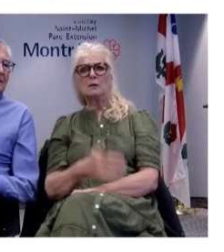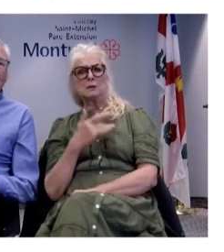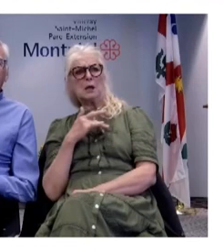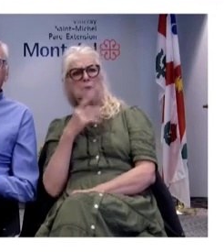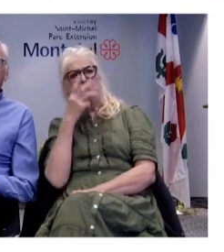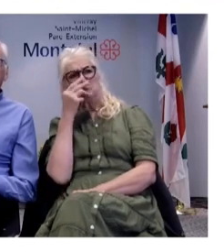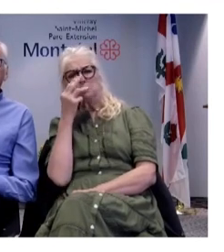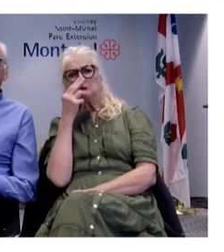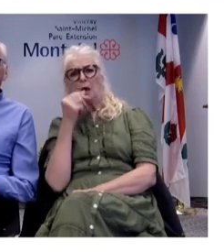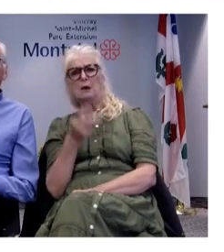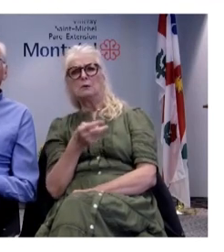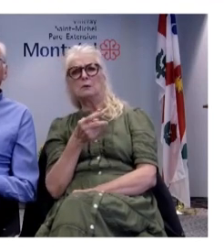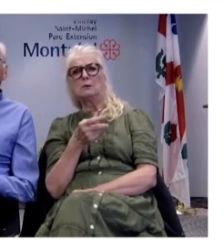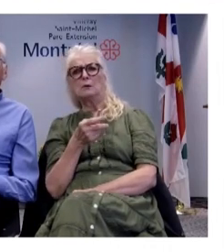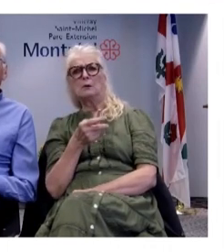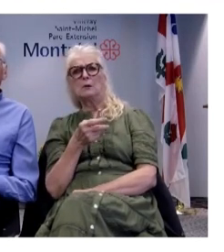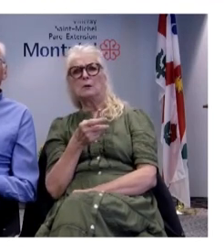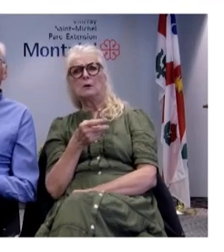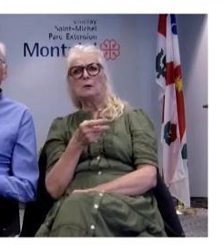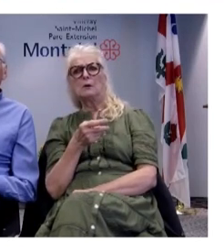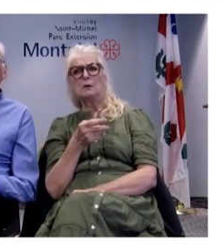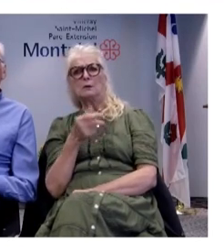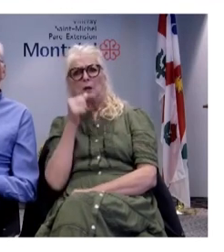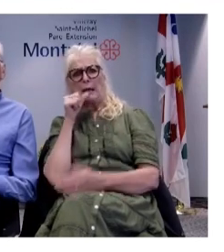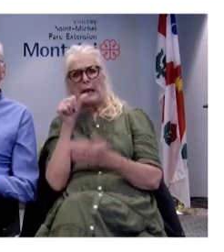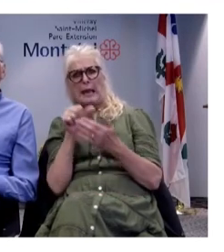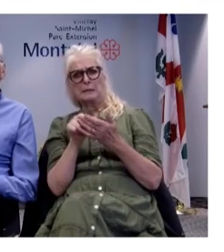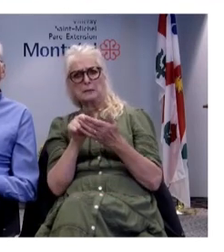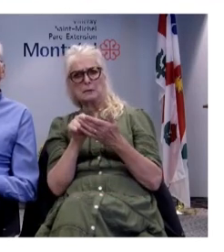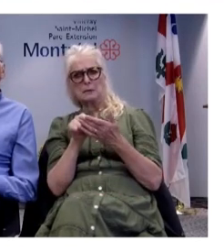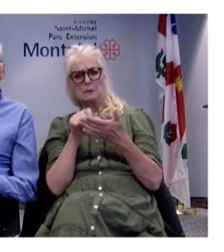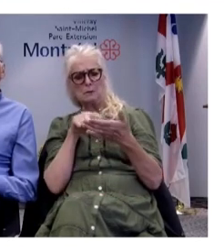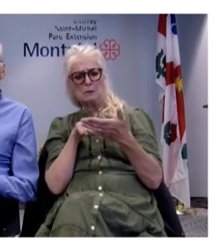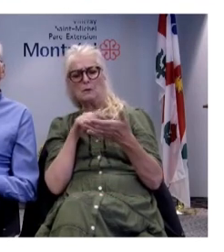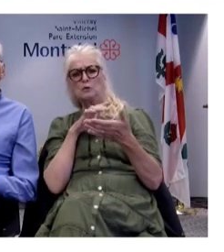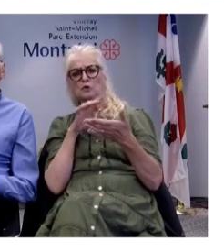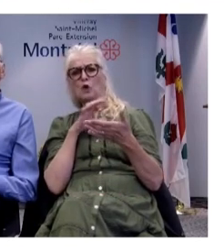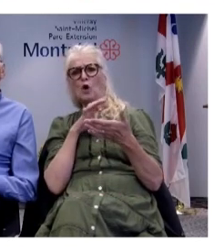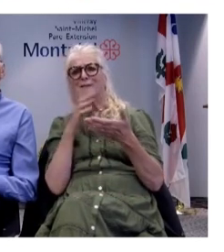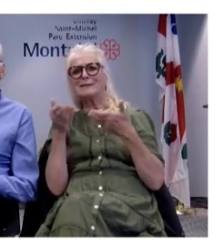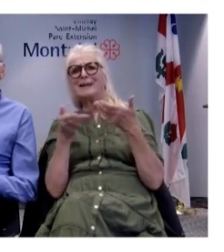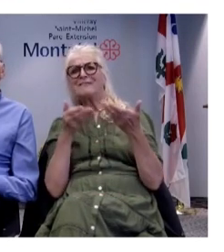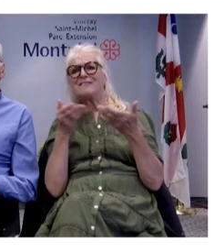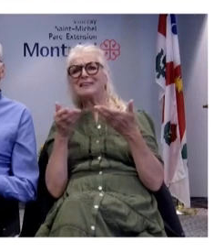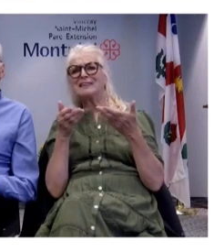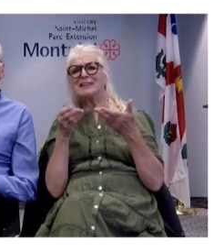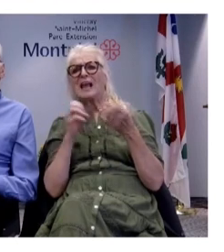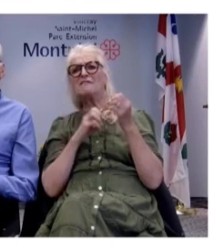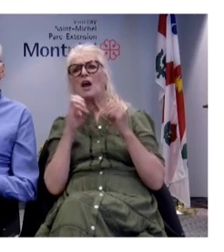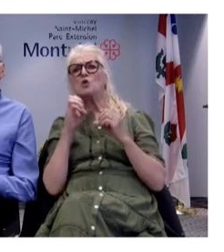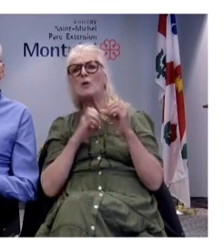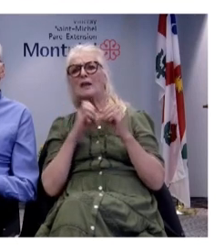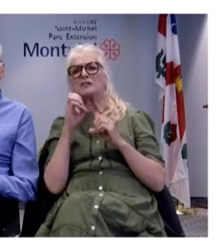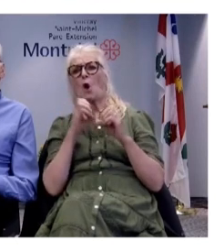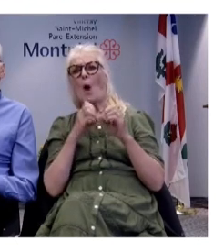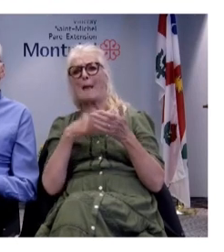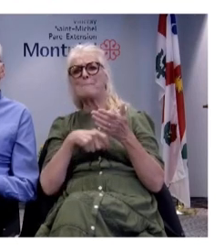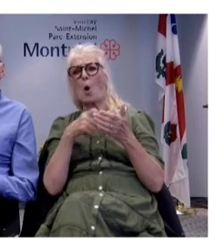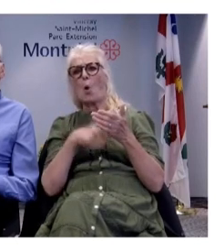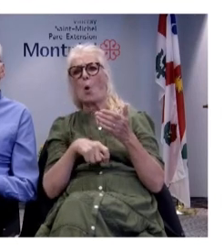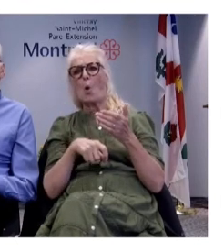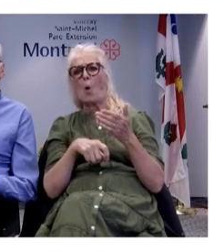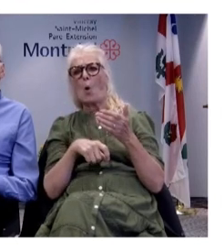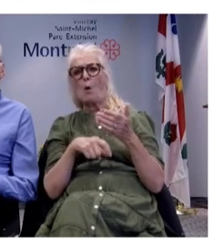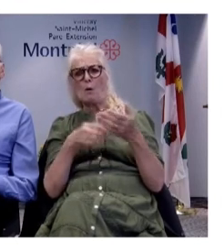que le 5 dans la journée une lettre a été écrite du service d'évaluation de l'évaluation foncière me demandant